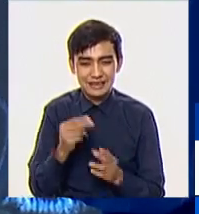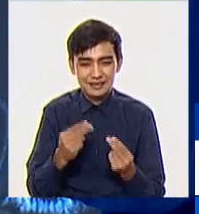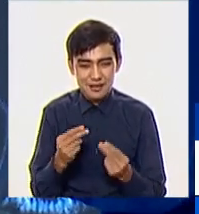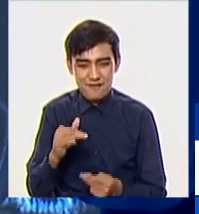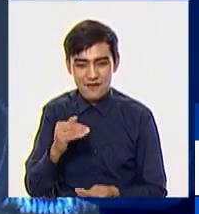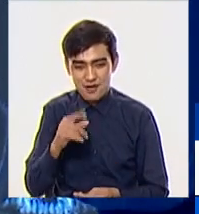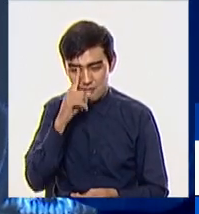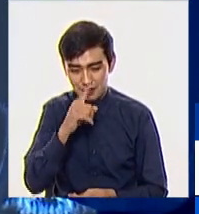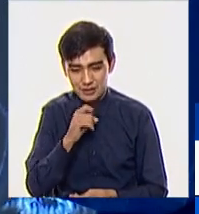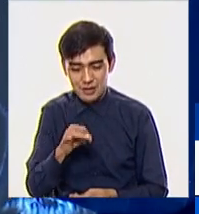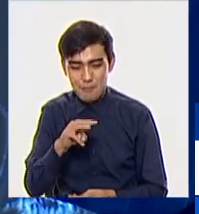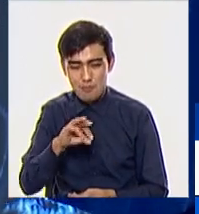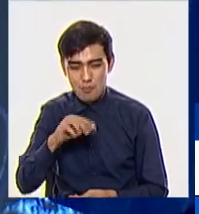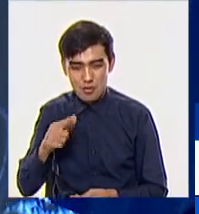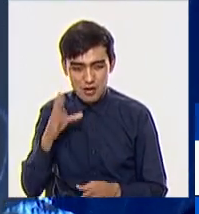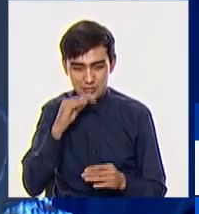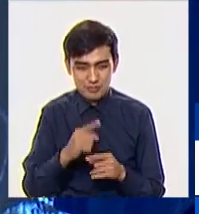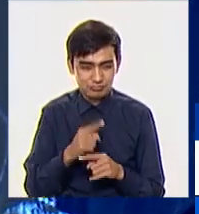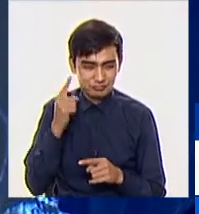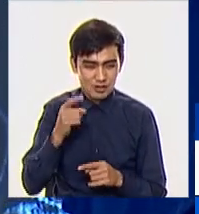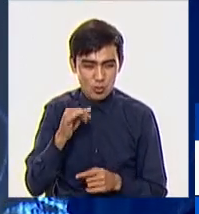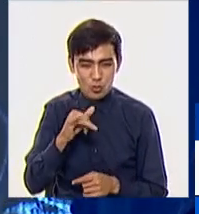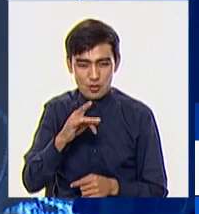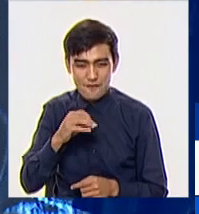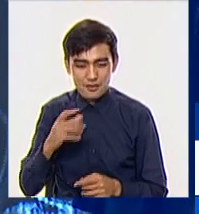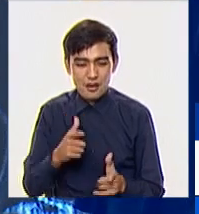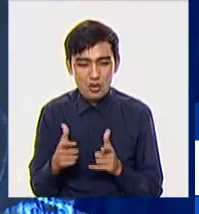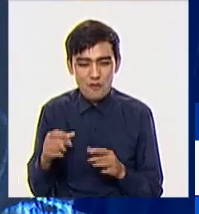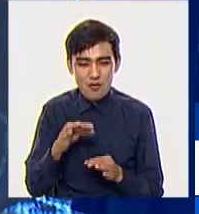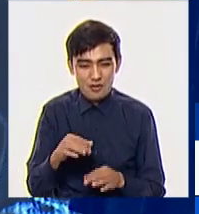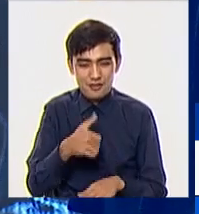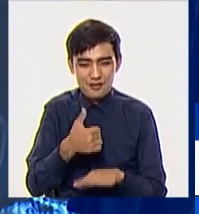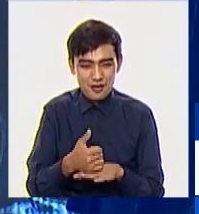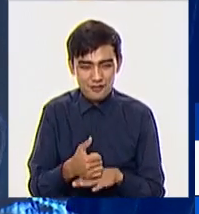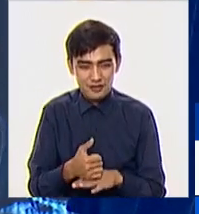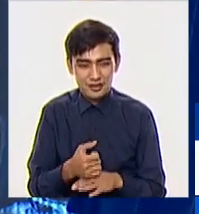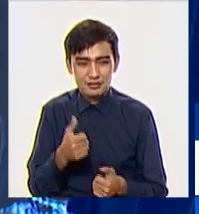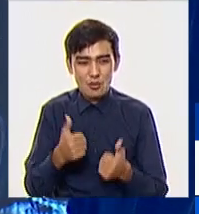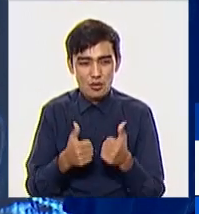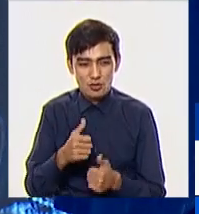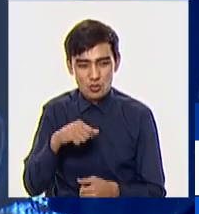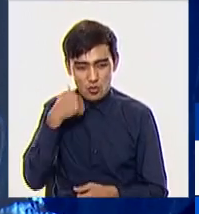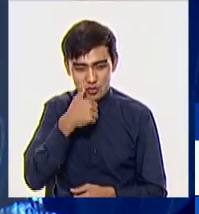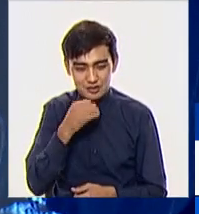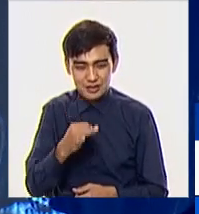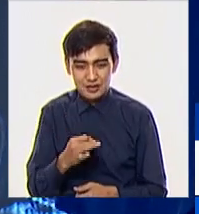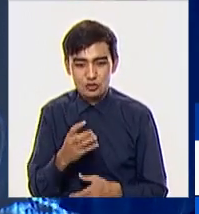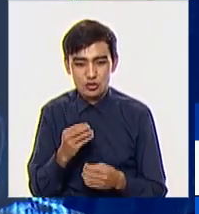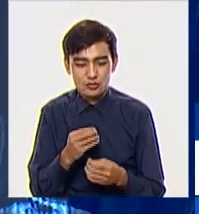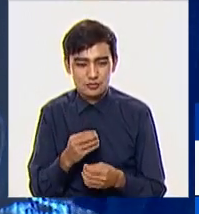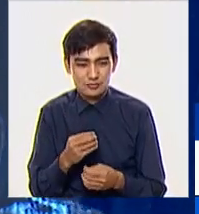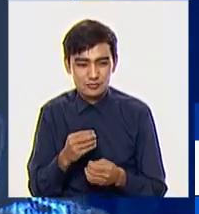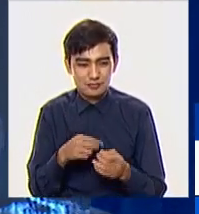на февраль. В МОК высоко оценили уровень подготовки к главному спортивному событию года, а также призвали